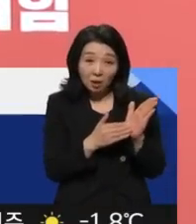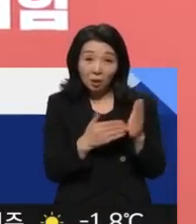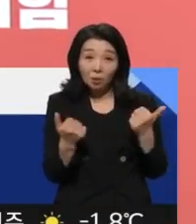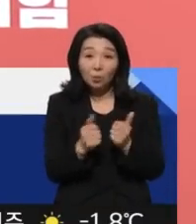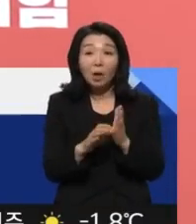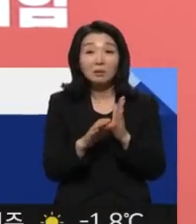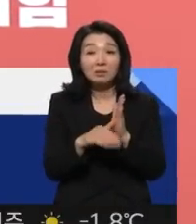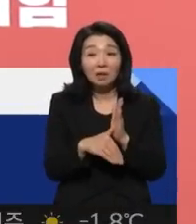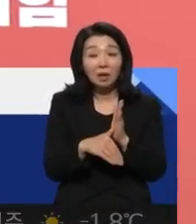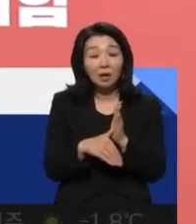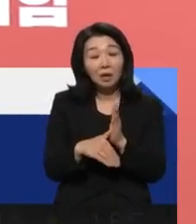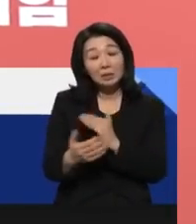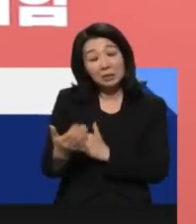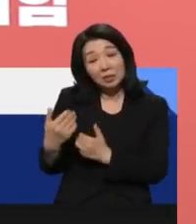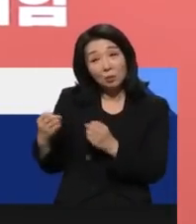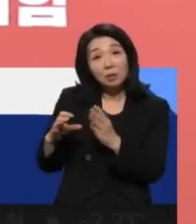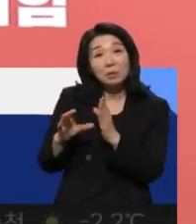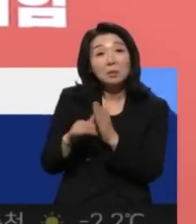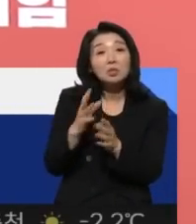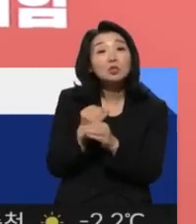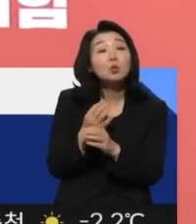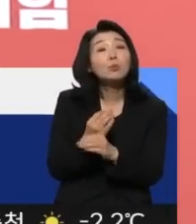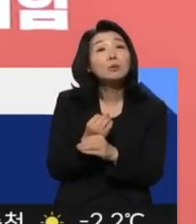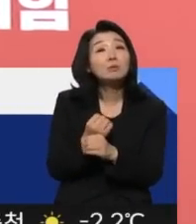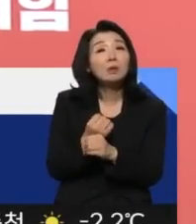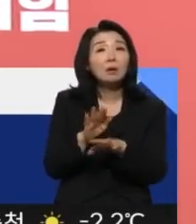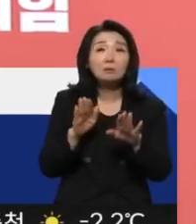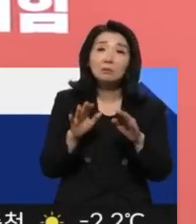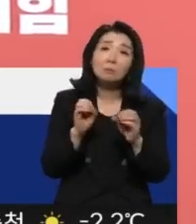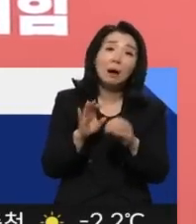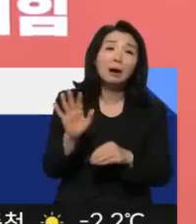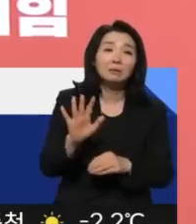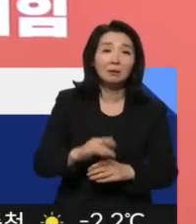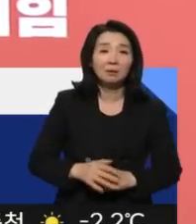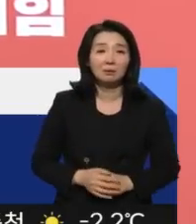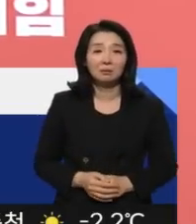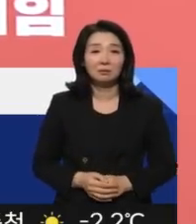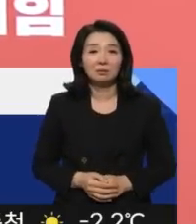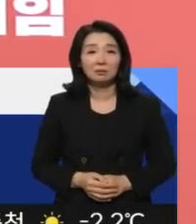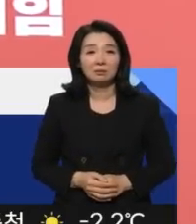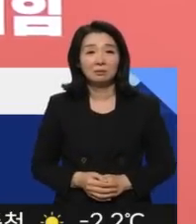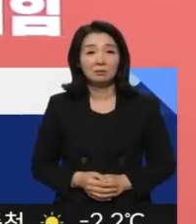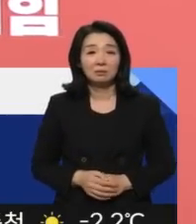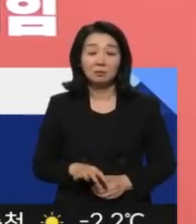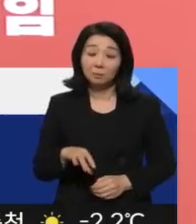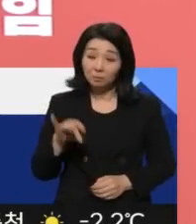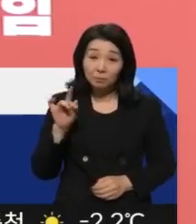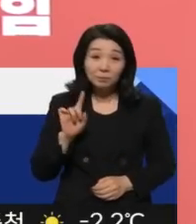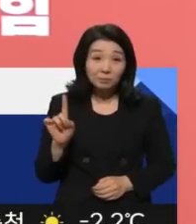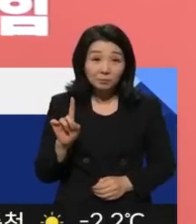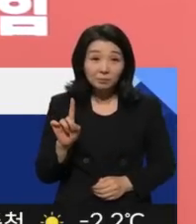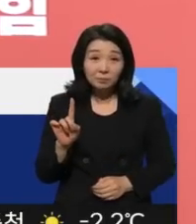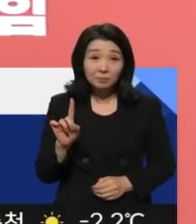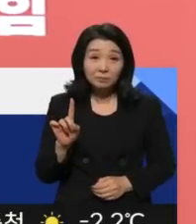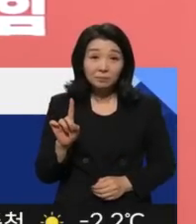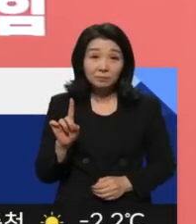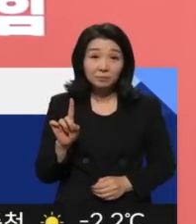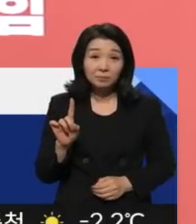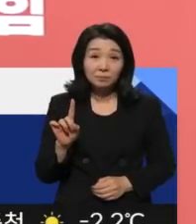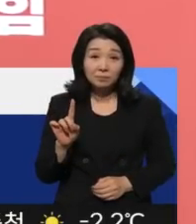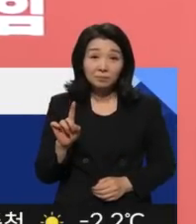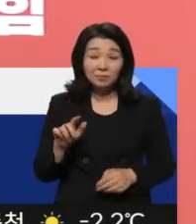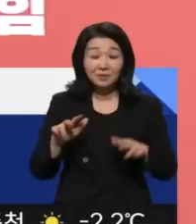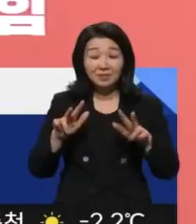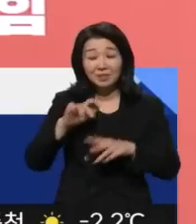뭐 전대 시기나 아유 그거 뭐 지금 논의할 시점은 아니고요. 일단은